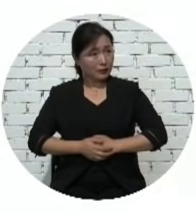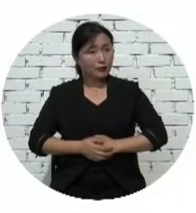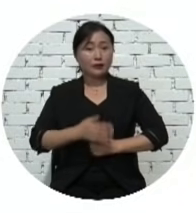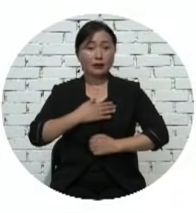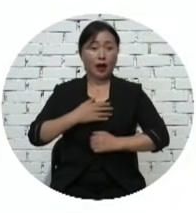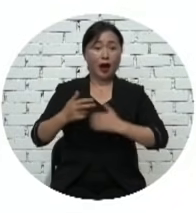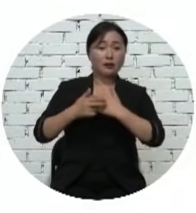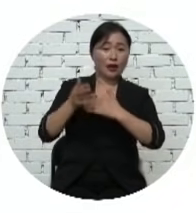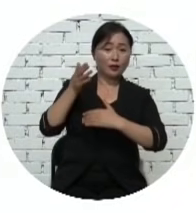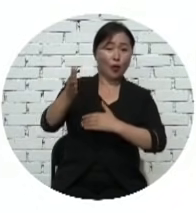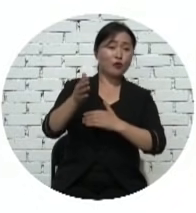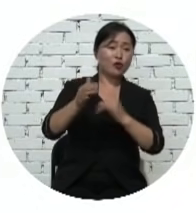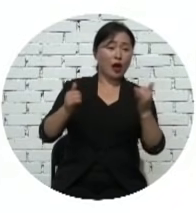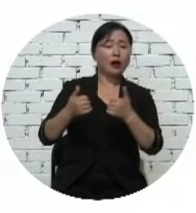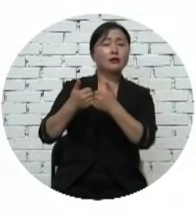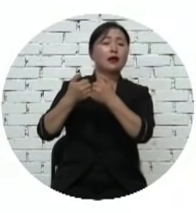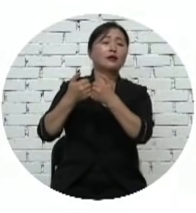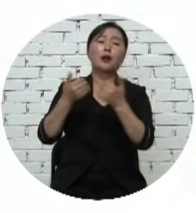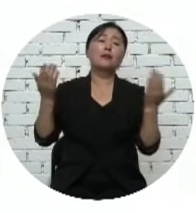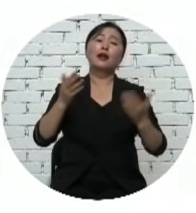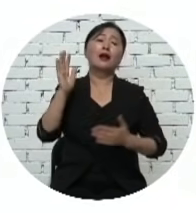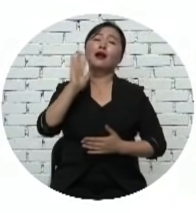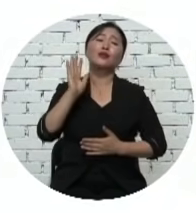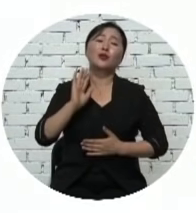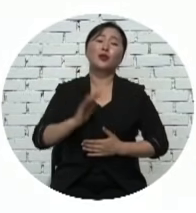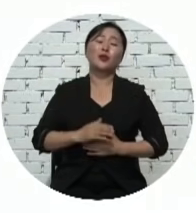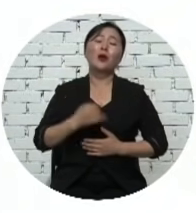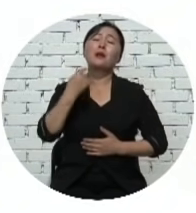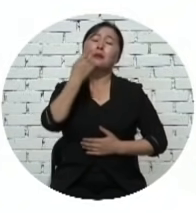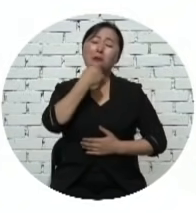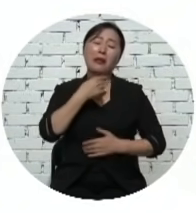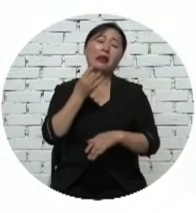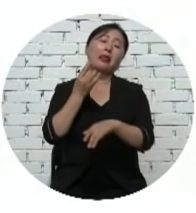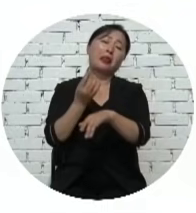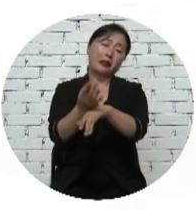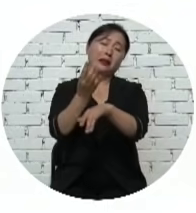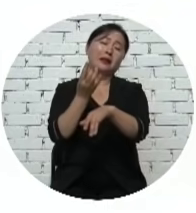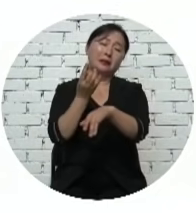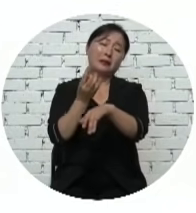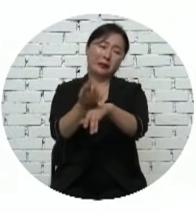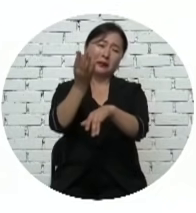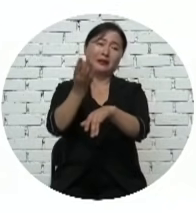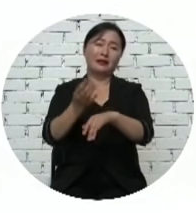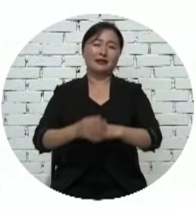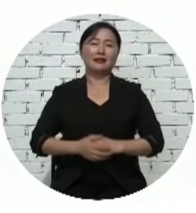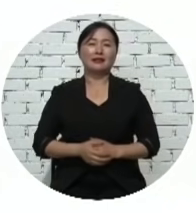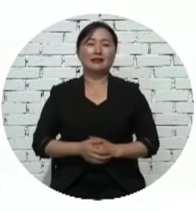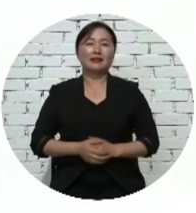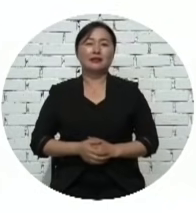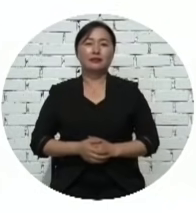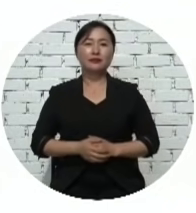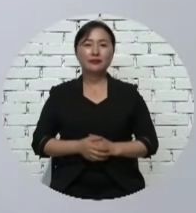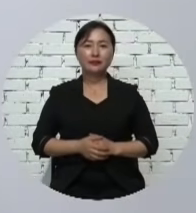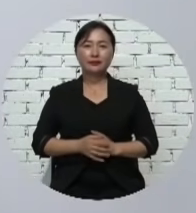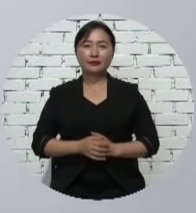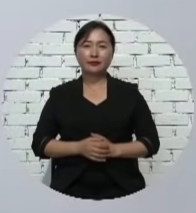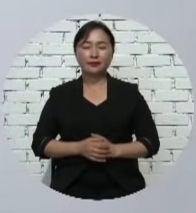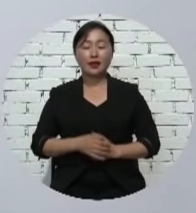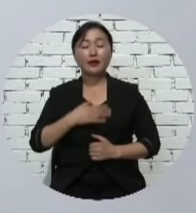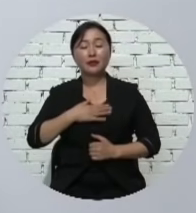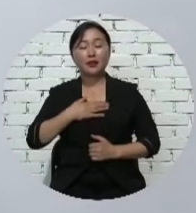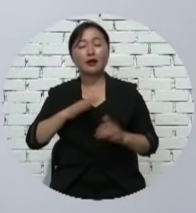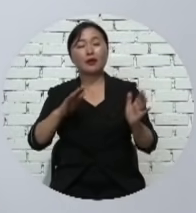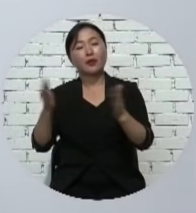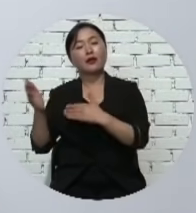의학 전문으로서 상담을 한 게 아니고 예. 그런 얘기를 한 게 그렇게 난 거예요. 예, 알겠습니다. 그 지금 그